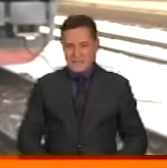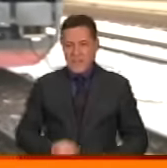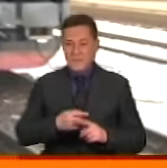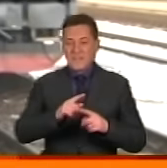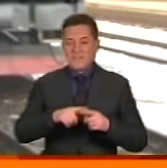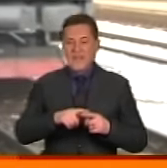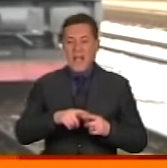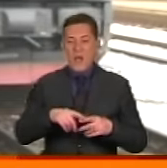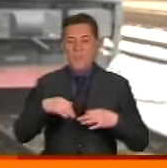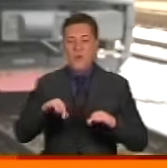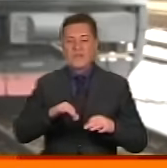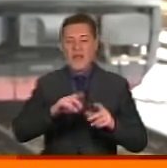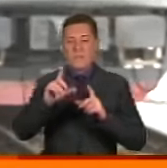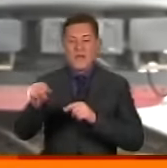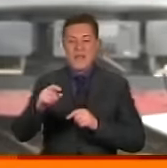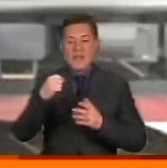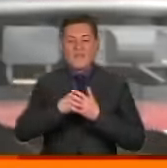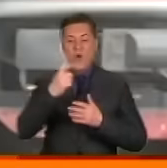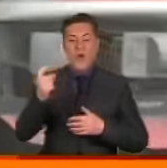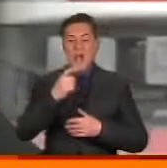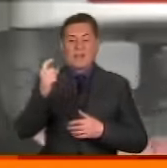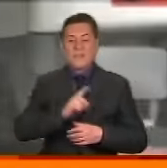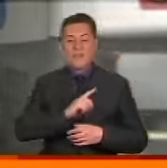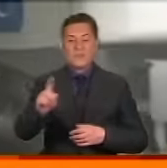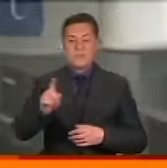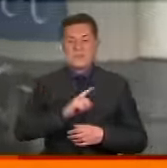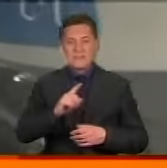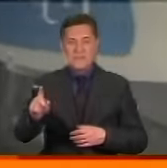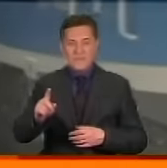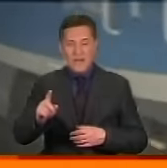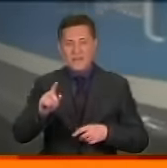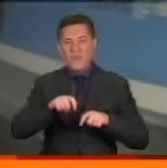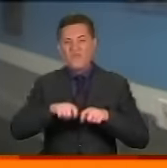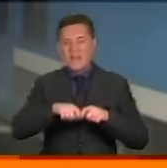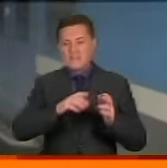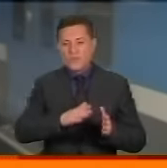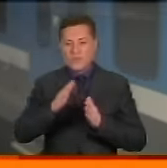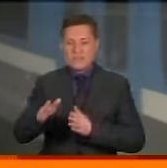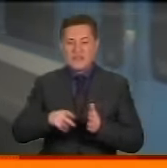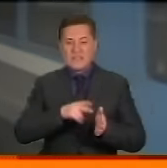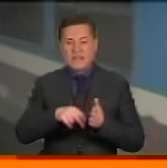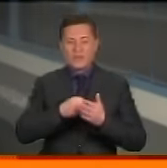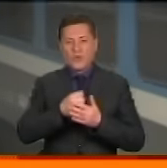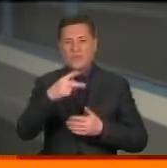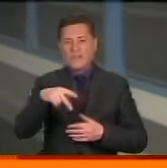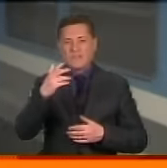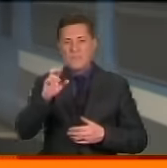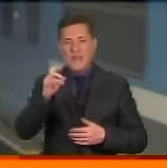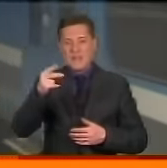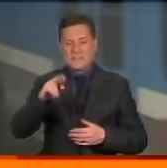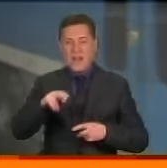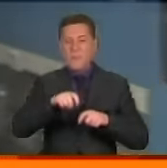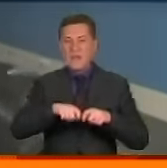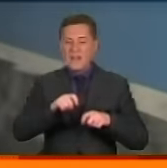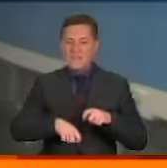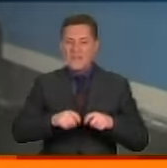потяг поїхав назад до Харкова. Власне, поки він курсуватиме у тестовому режимі. Залізничники до 25 березня перевірять,